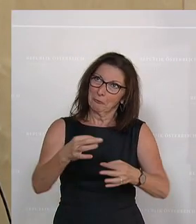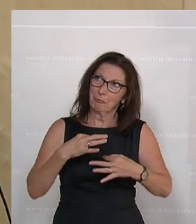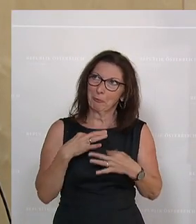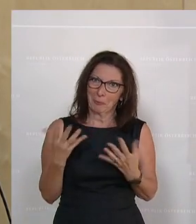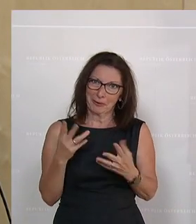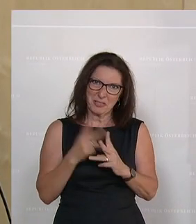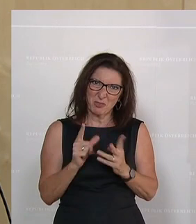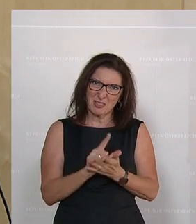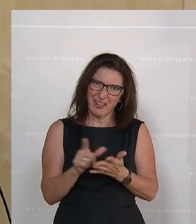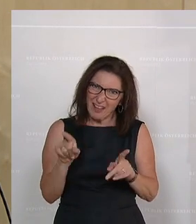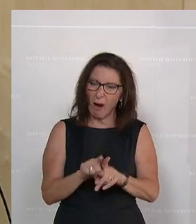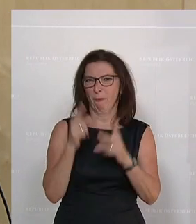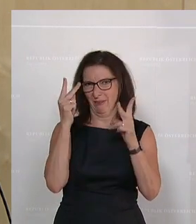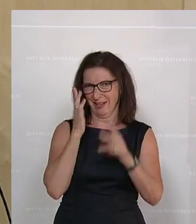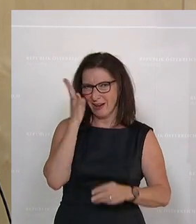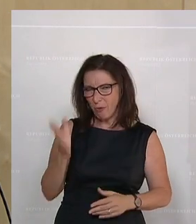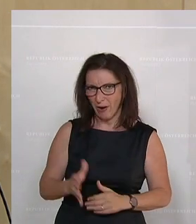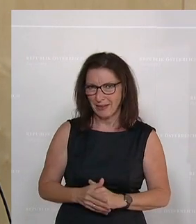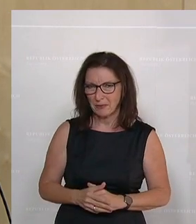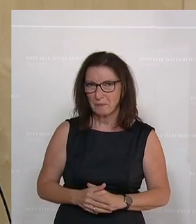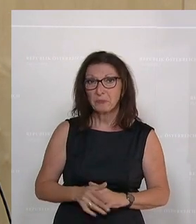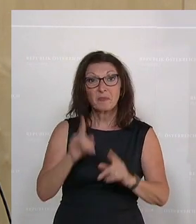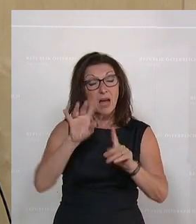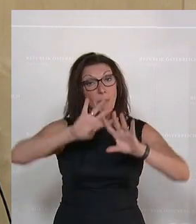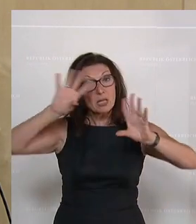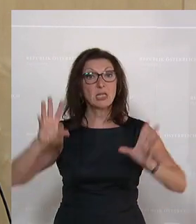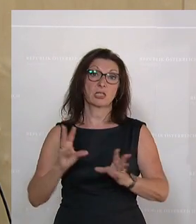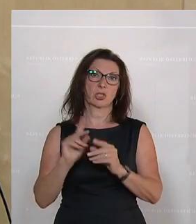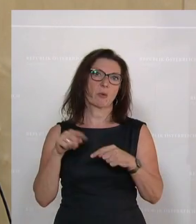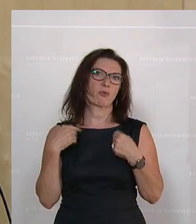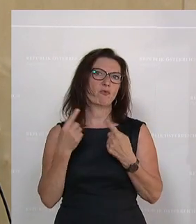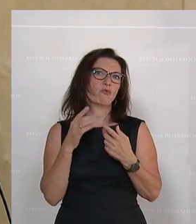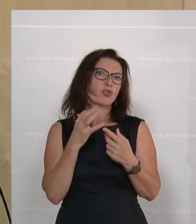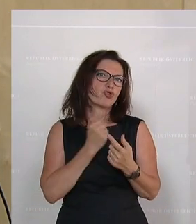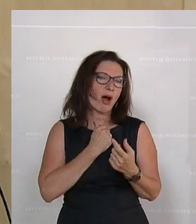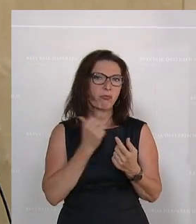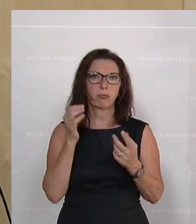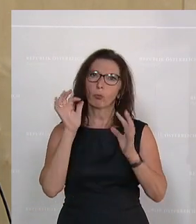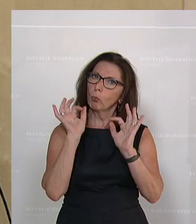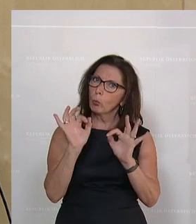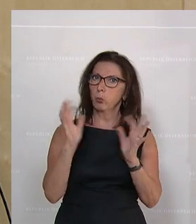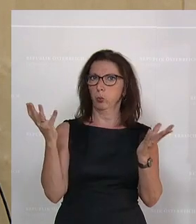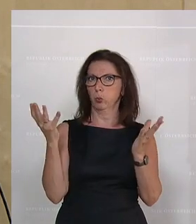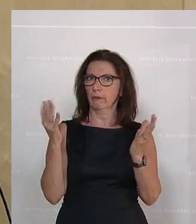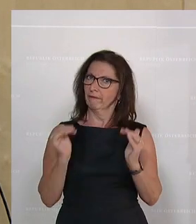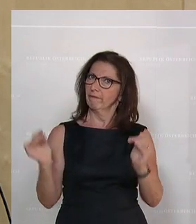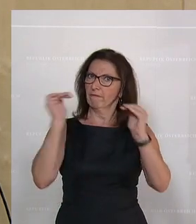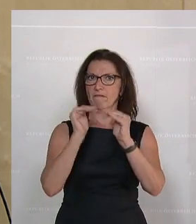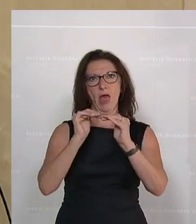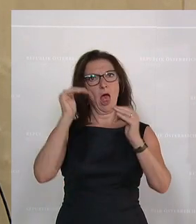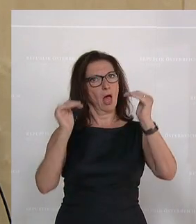geworden insgesamt ist es uns gelungen ein sehr gutes ein sehr ausgewogenes faires und auch